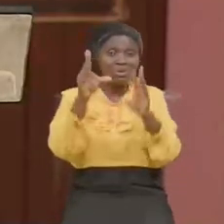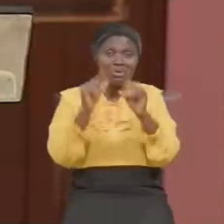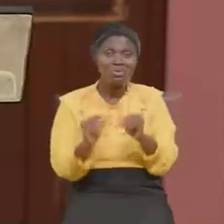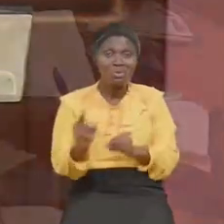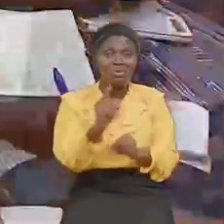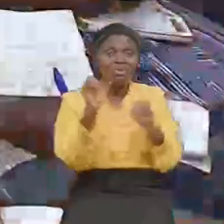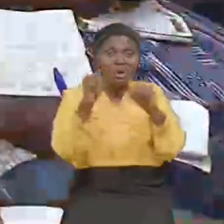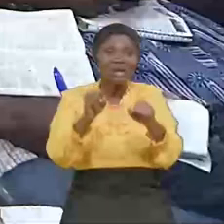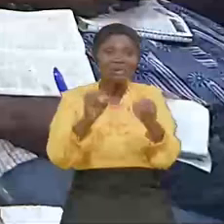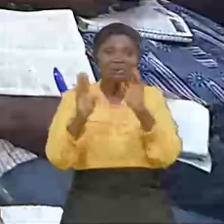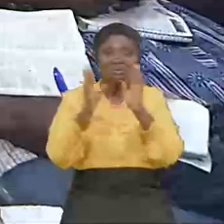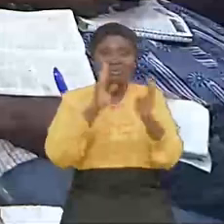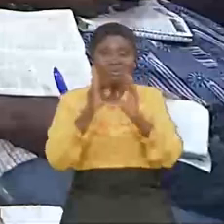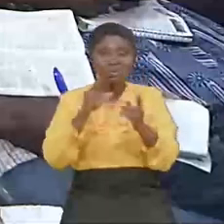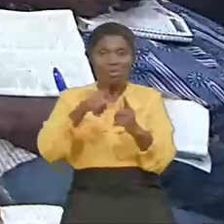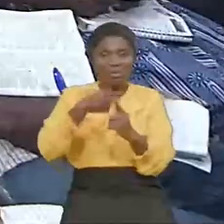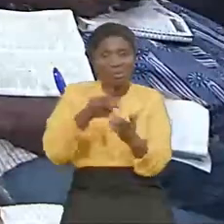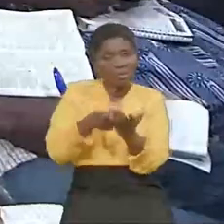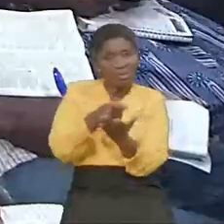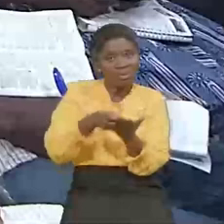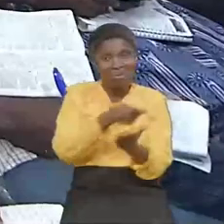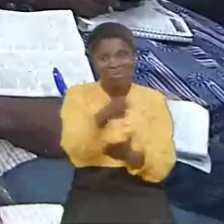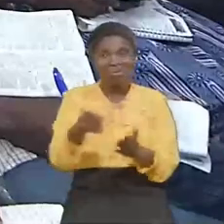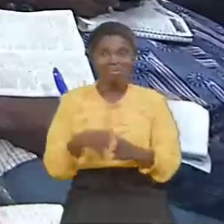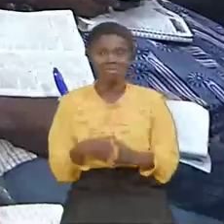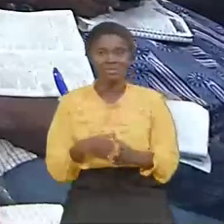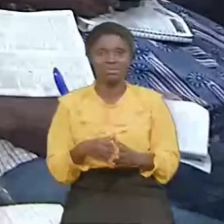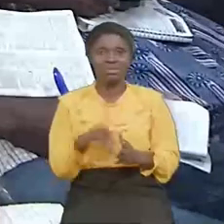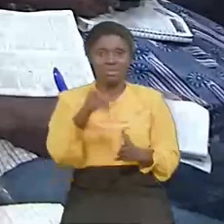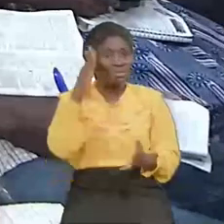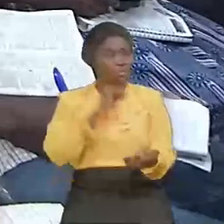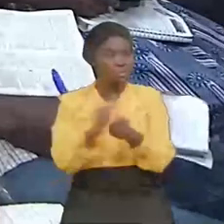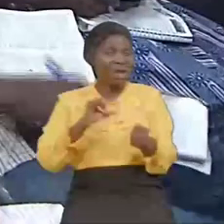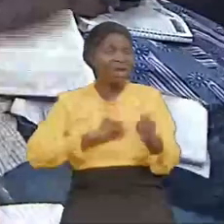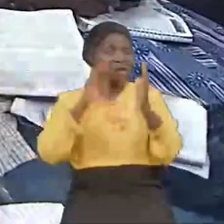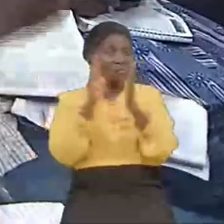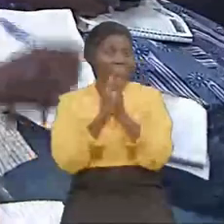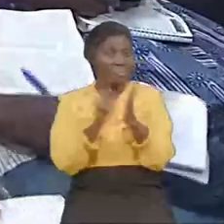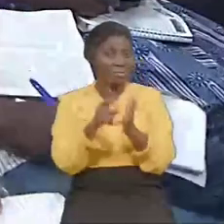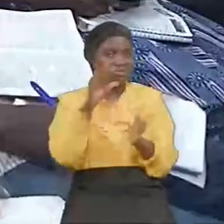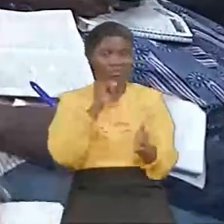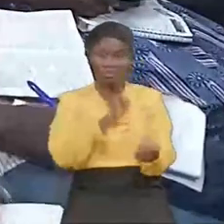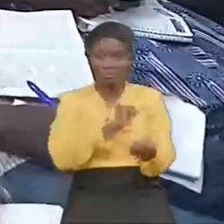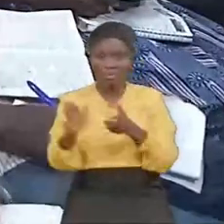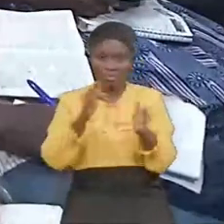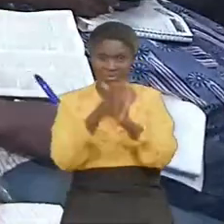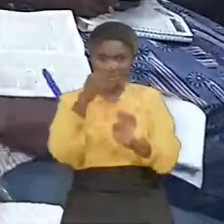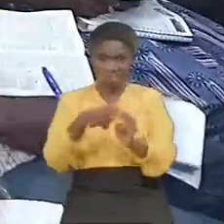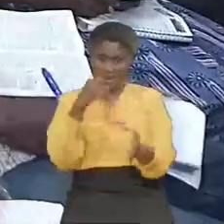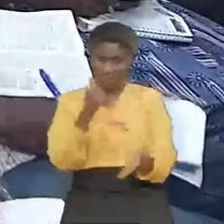ne périsses pas. Donnez-moi un bon amen de la vie profonde. Voyez le verset